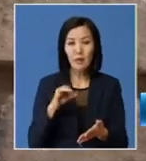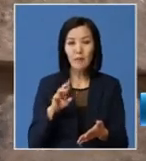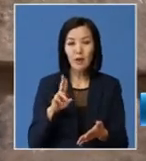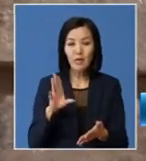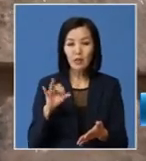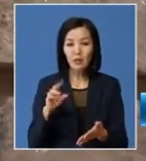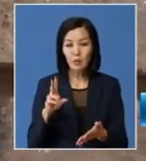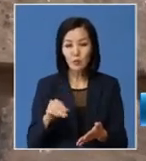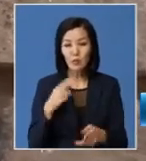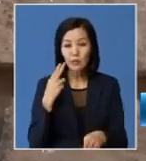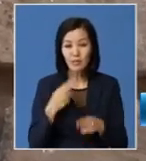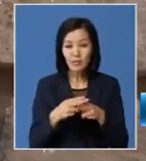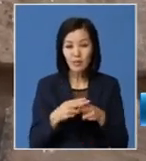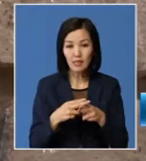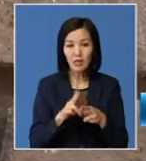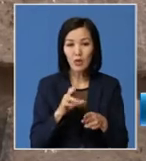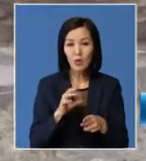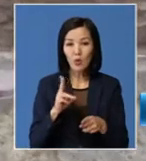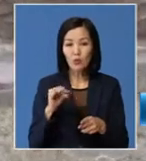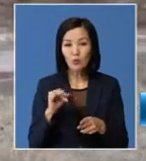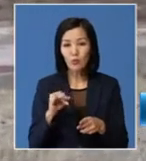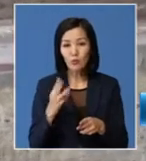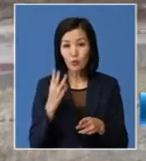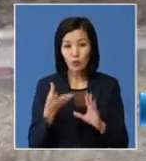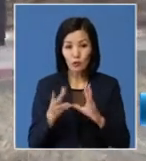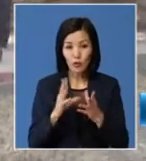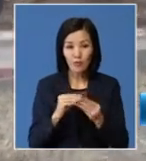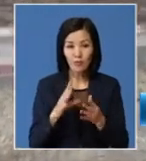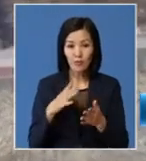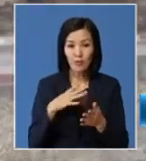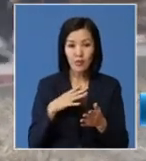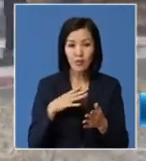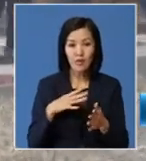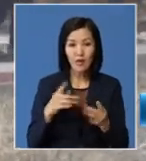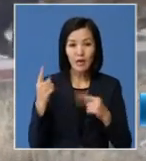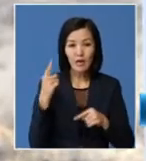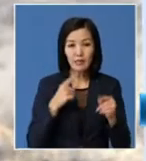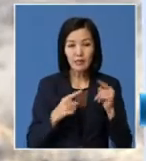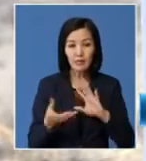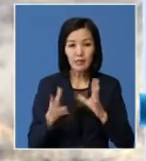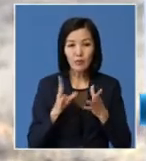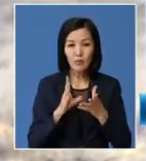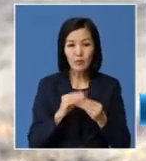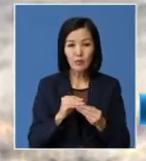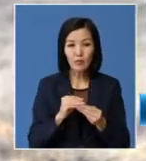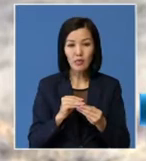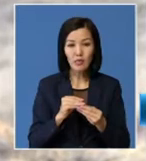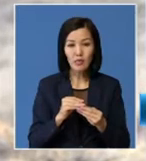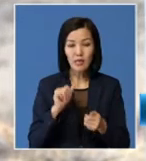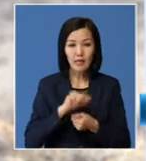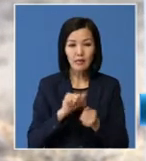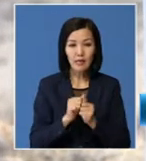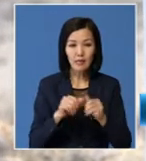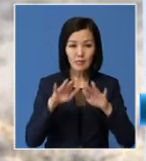Айғыз, Айтаңсық және Қозы Көрпеш деп топшылаған екен. Халықтық аңыздар бойынша Қозы Көрпеш Баян Сұлу мазарын және тас